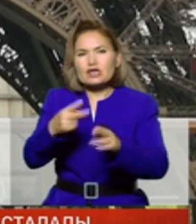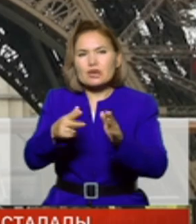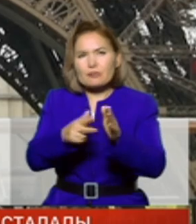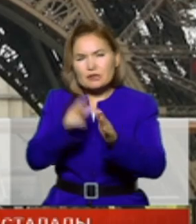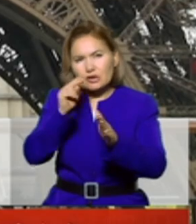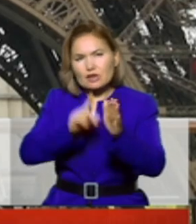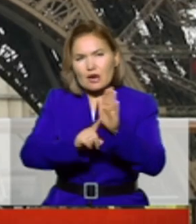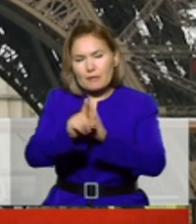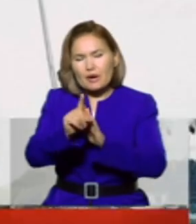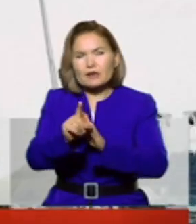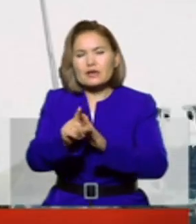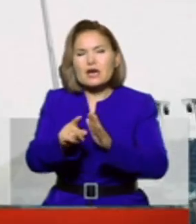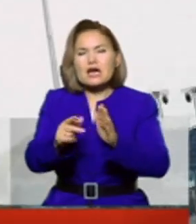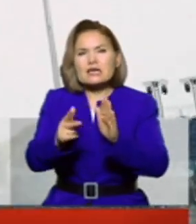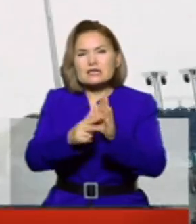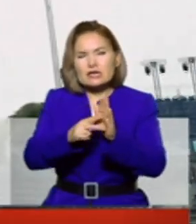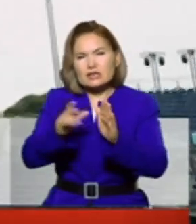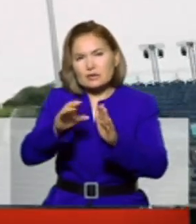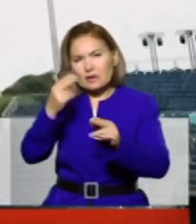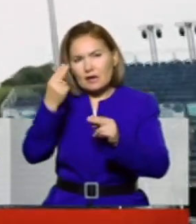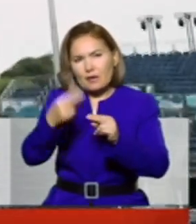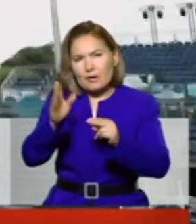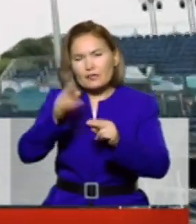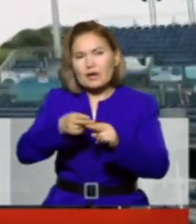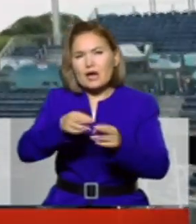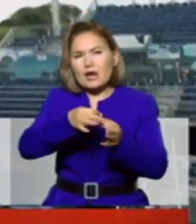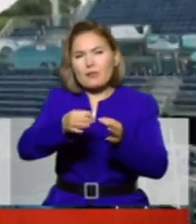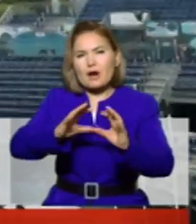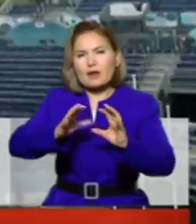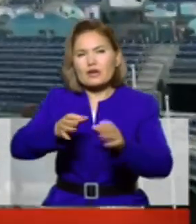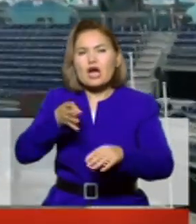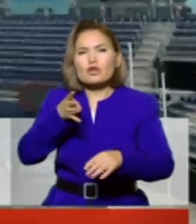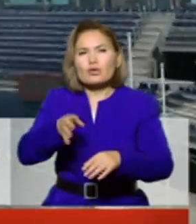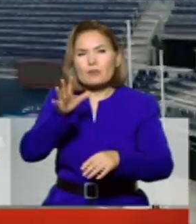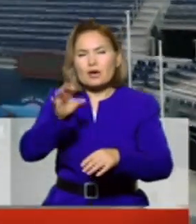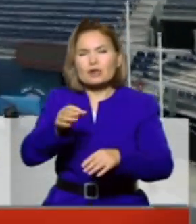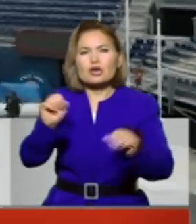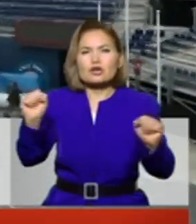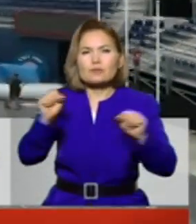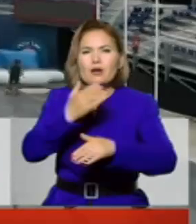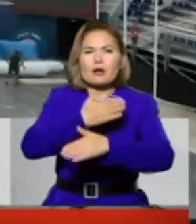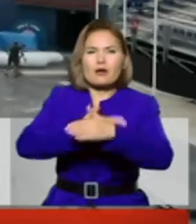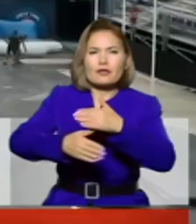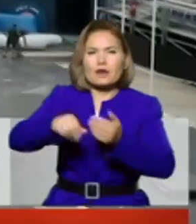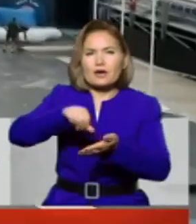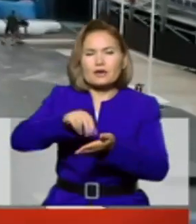48-тің 8-інде аяқталады. Оған әлемнің түкпір-түкпірінен 4,5 мыңға